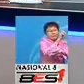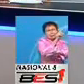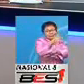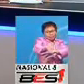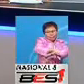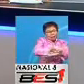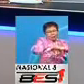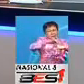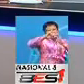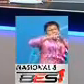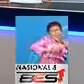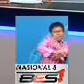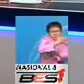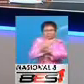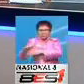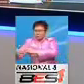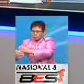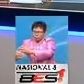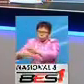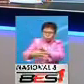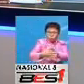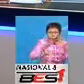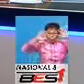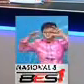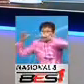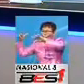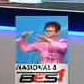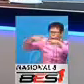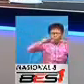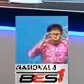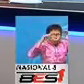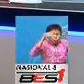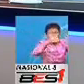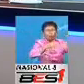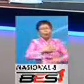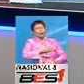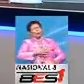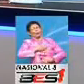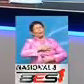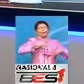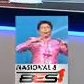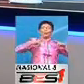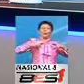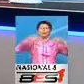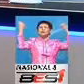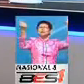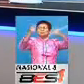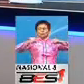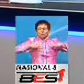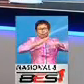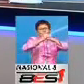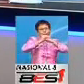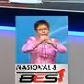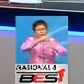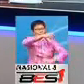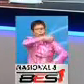awal pagi tadi kehadiran ikan paus itu menarik perhatian ramai pengunjung yang beriadah Sempena cuti tahun baharu Cina menurut